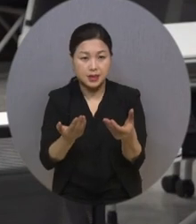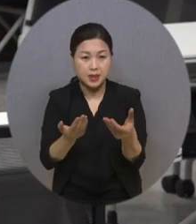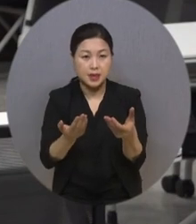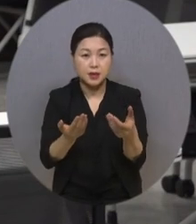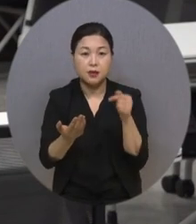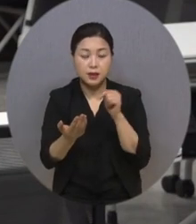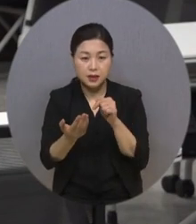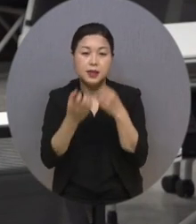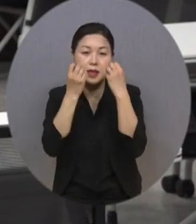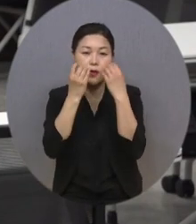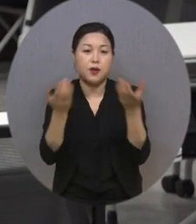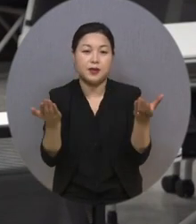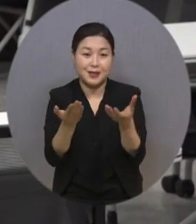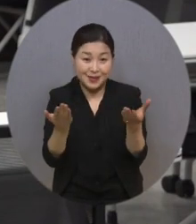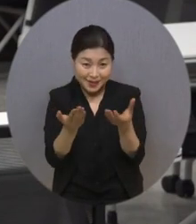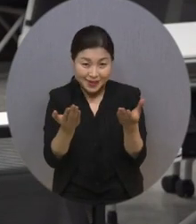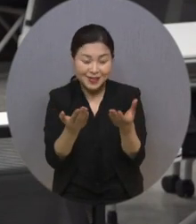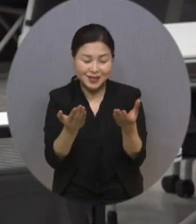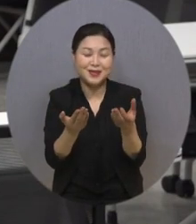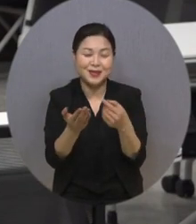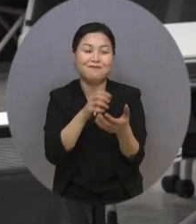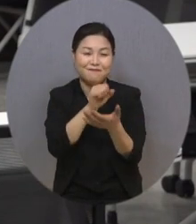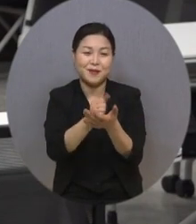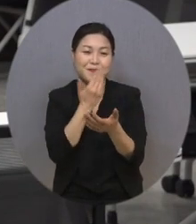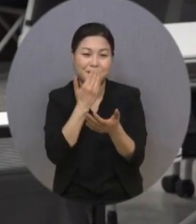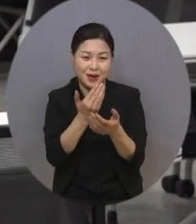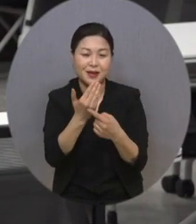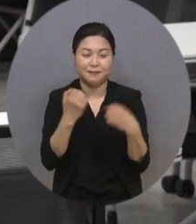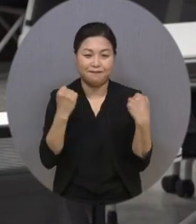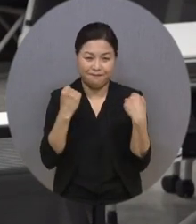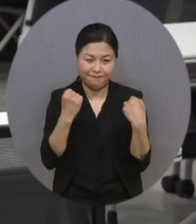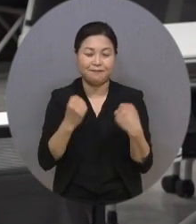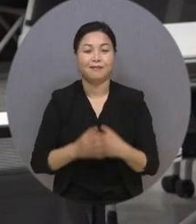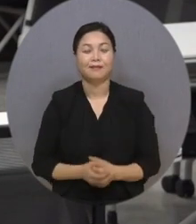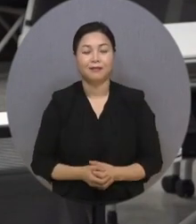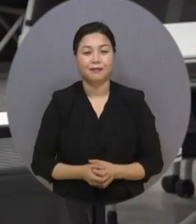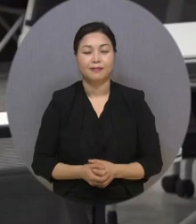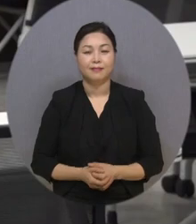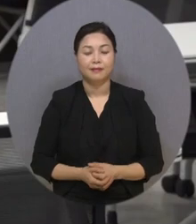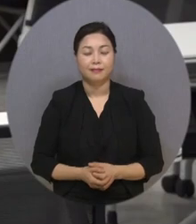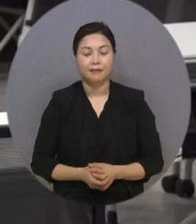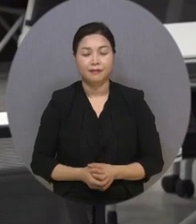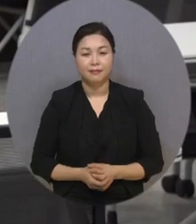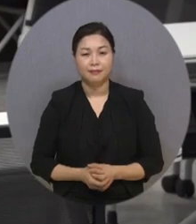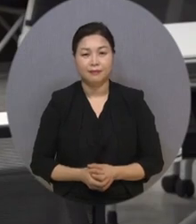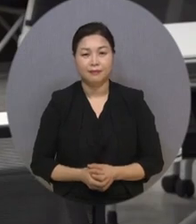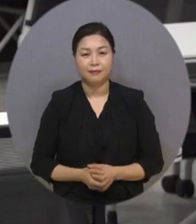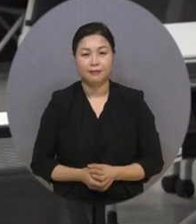또 하나의 직업군이 자리잡게 된 성과를 응원합니다. 복지TV 경기방송 정선입니다.